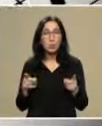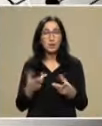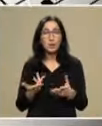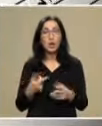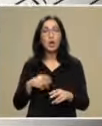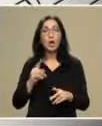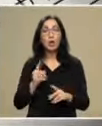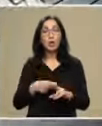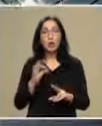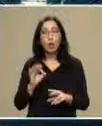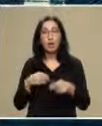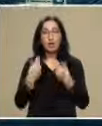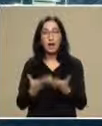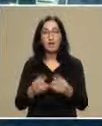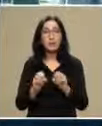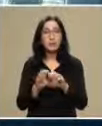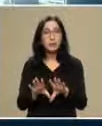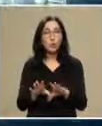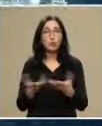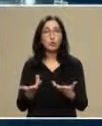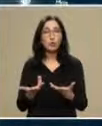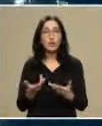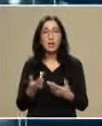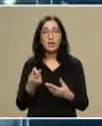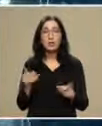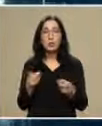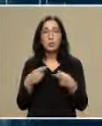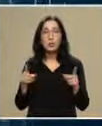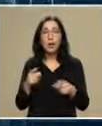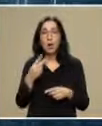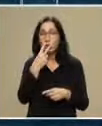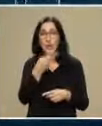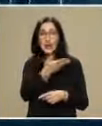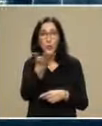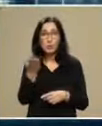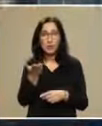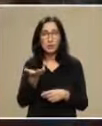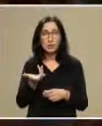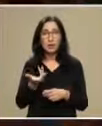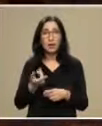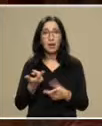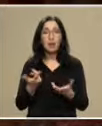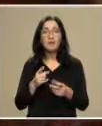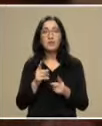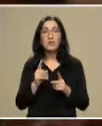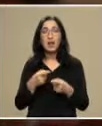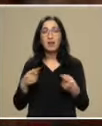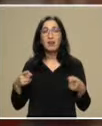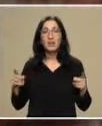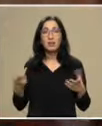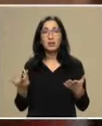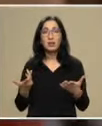но дават възможност за музикална и звукова илюстрация, изключително полезно при унагледяване всяка вид